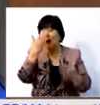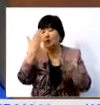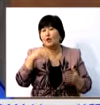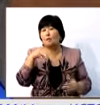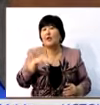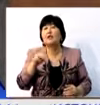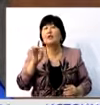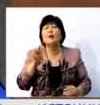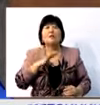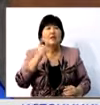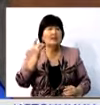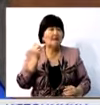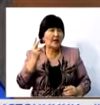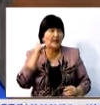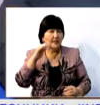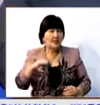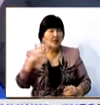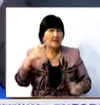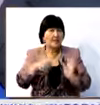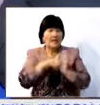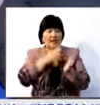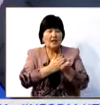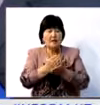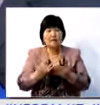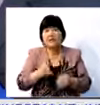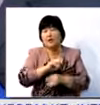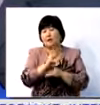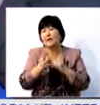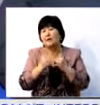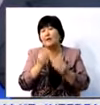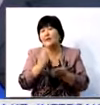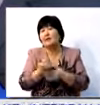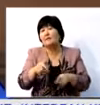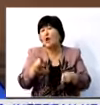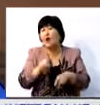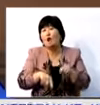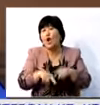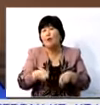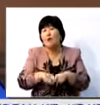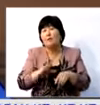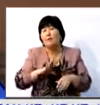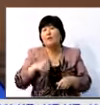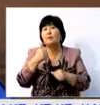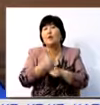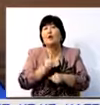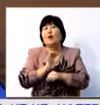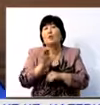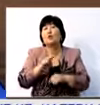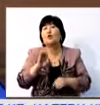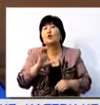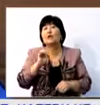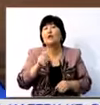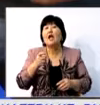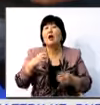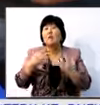губанова было всего 12 лет пятьдесят семь лет своей жизни он посвятил земле которая стала для него родной был передовиком производства нашу сталинской